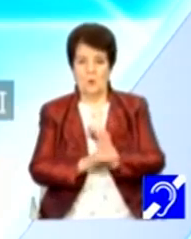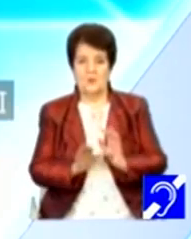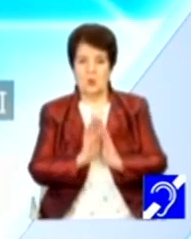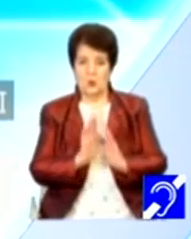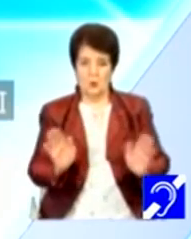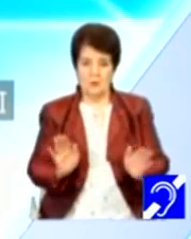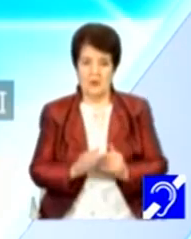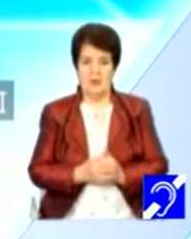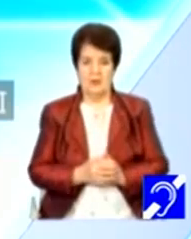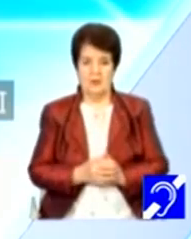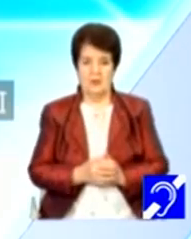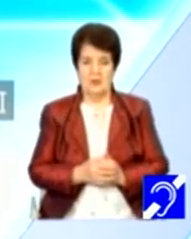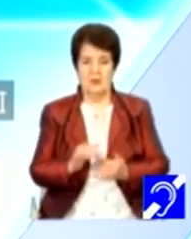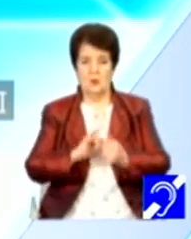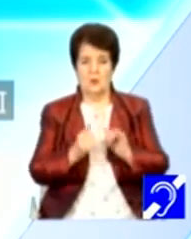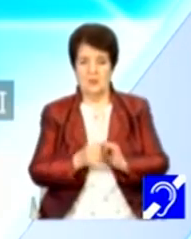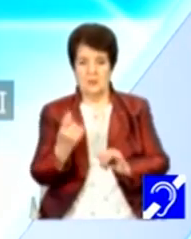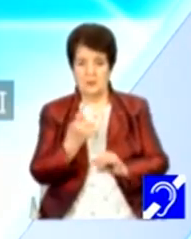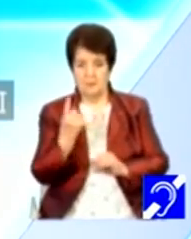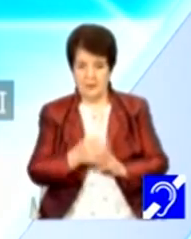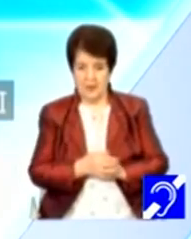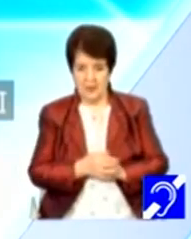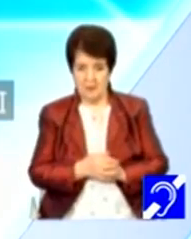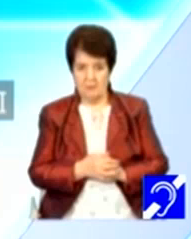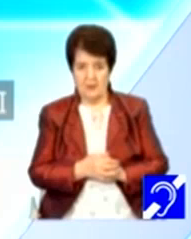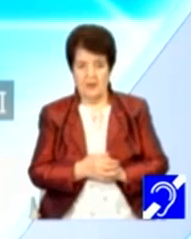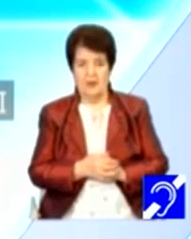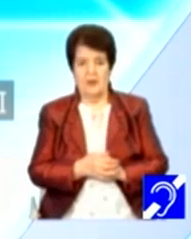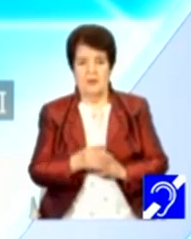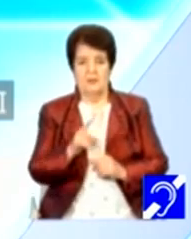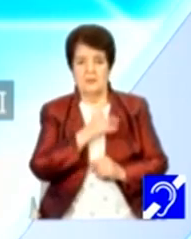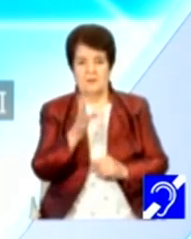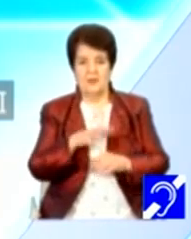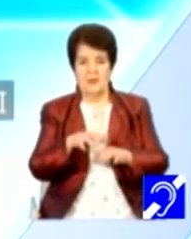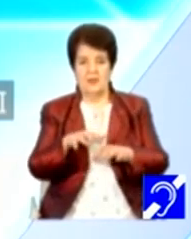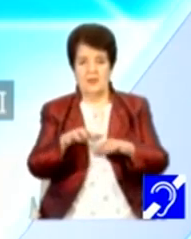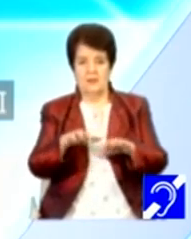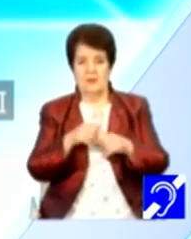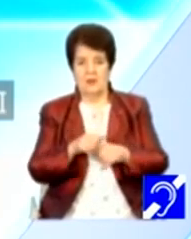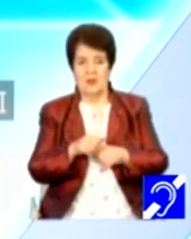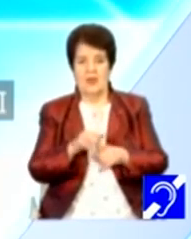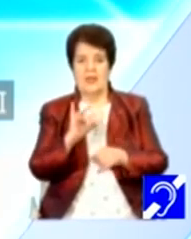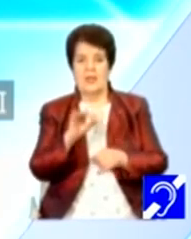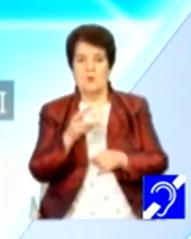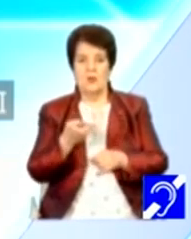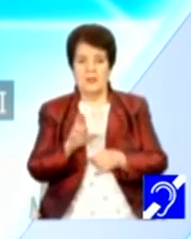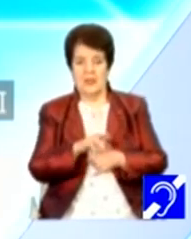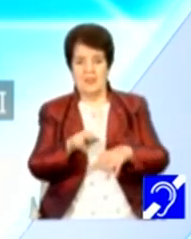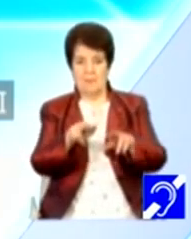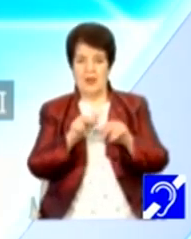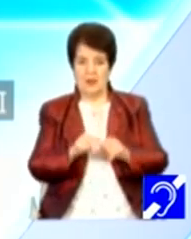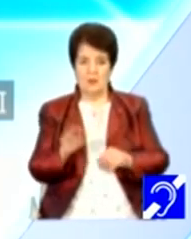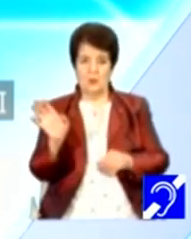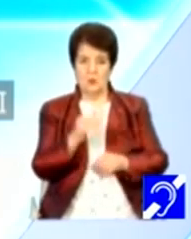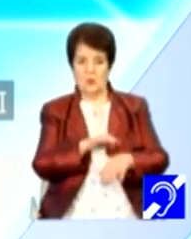în unele condiții. Primul, pentru ce optăm noi? Ca să fie ridicată imunitatea parlamentarilor.